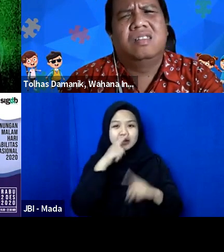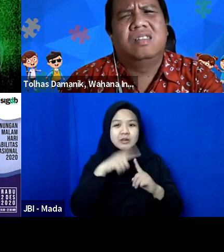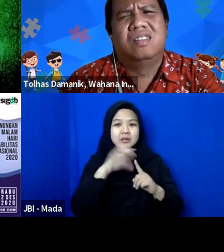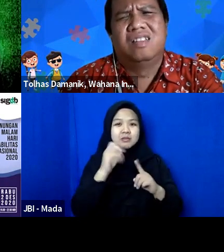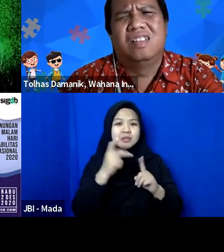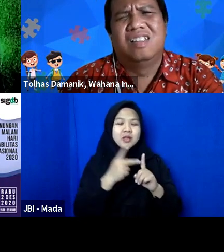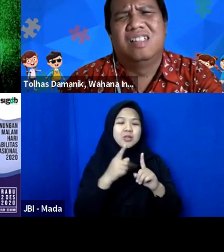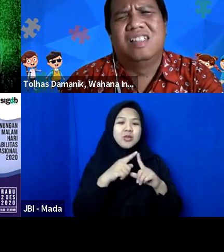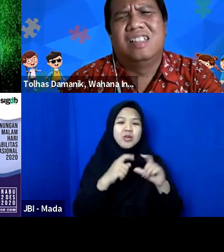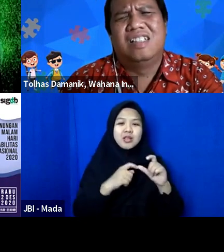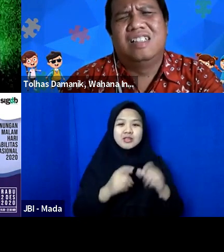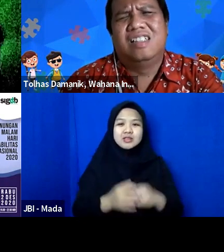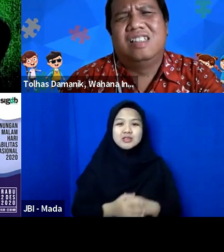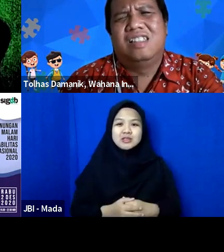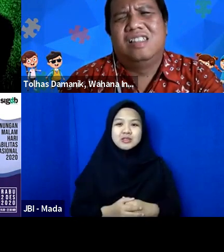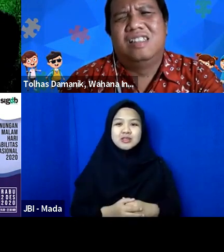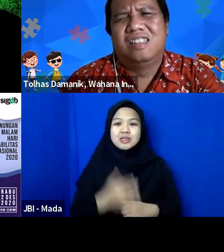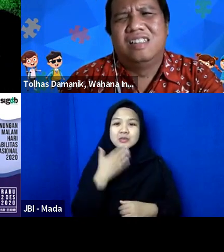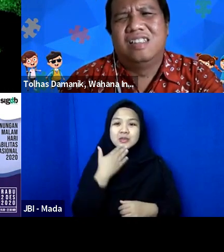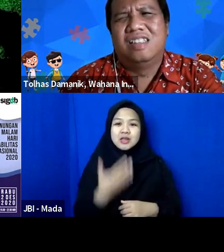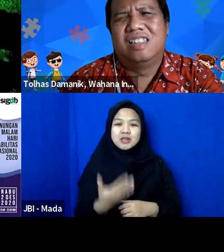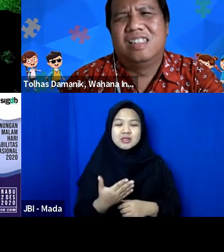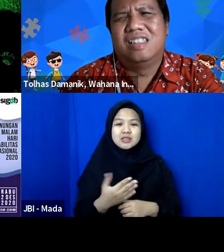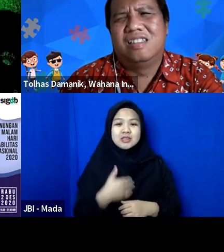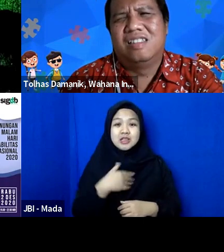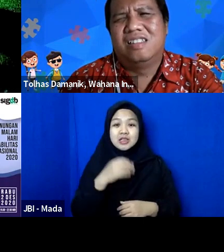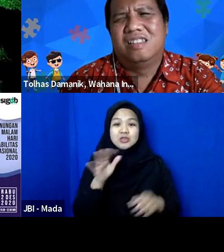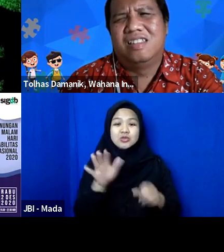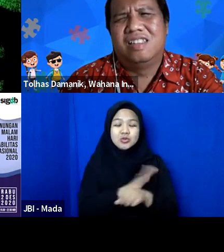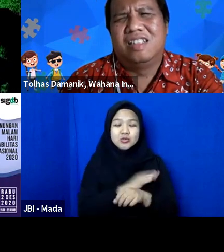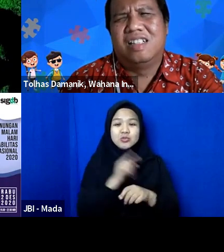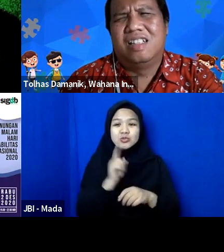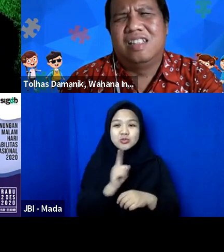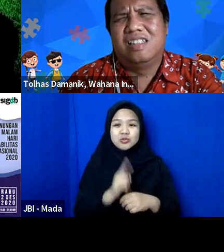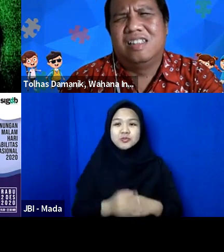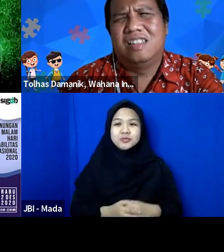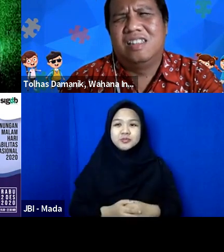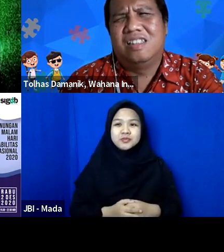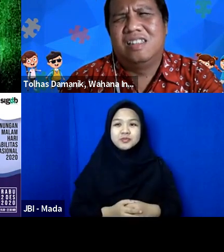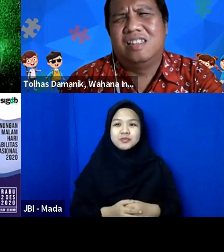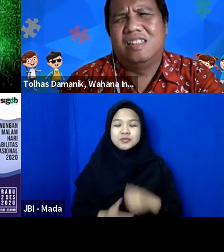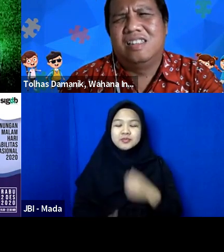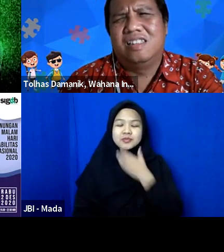khas Terima kasih ya saya Saya cukup segitu aja dulu